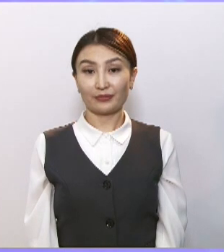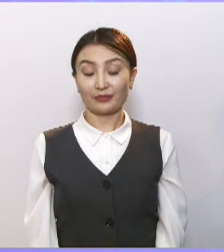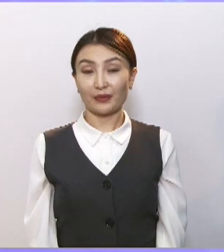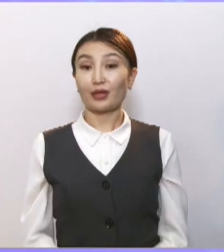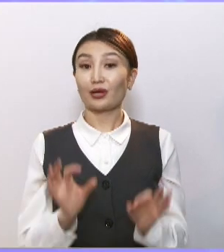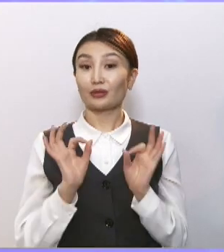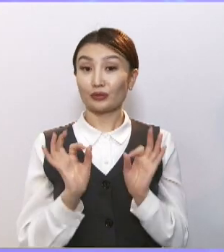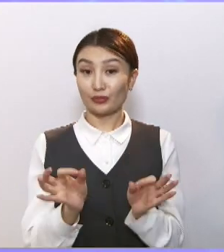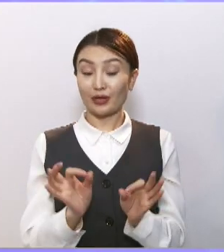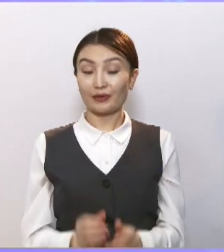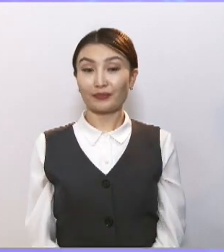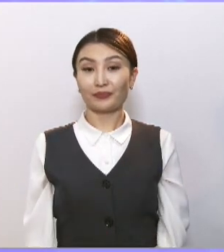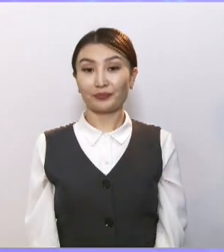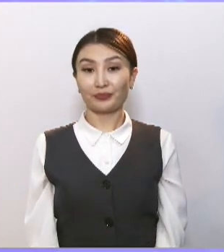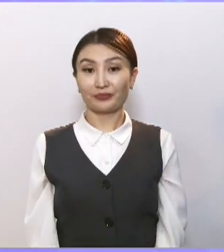Туура.